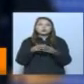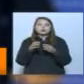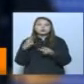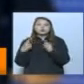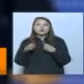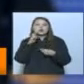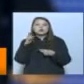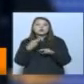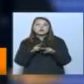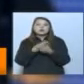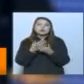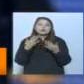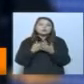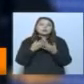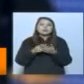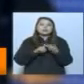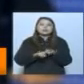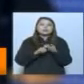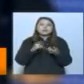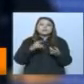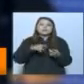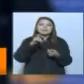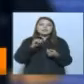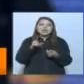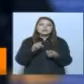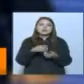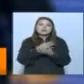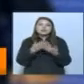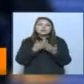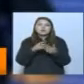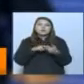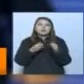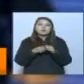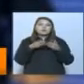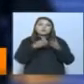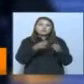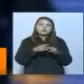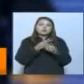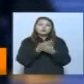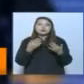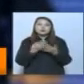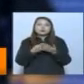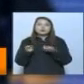компетентных государственных органов в сфере нефти и газа. В ходе проверки по указанной проблеме будет определен и